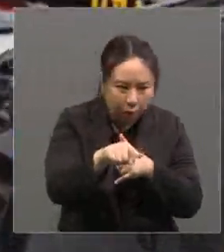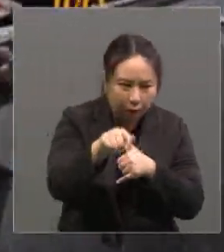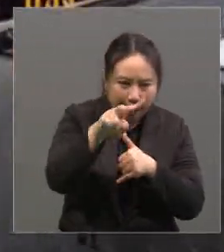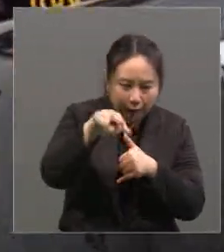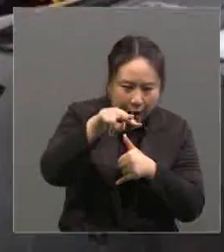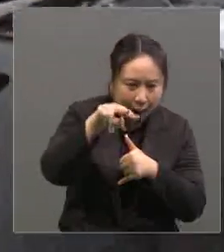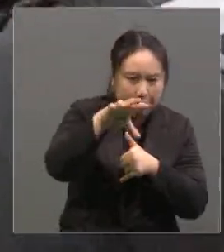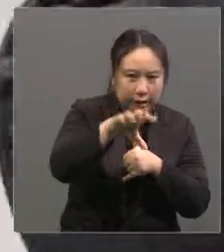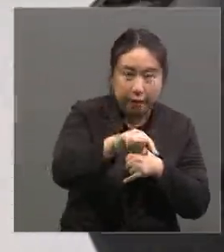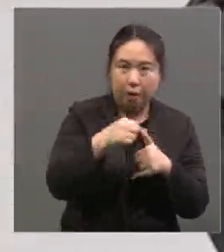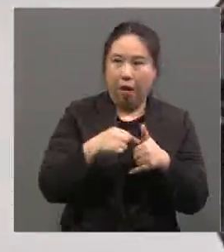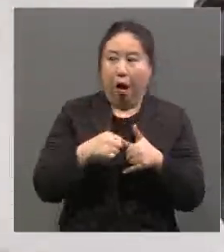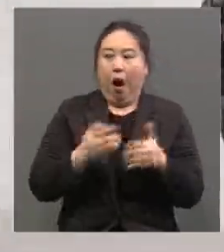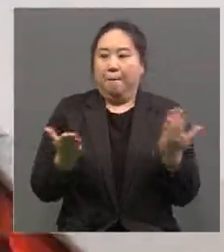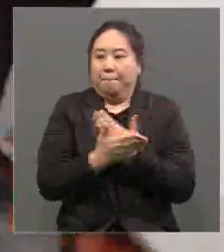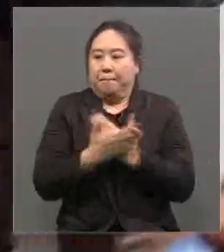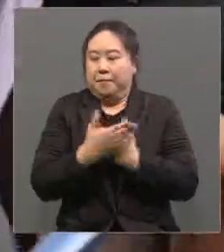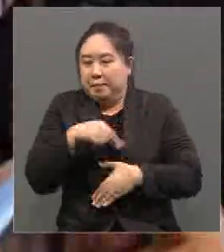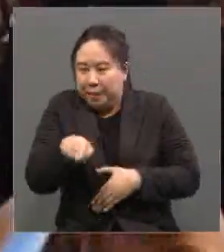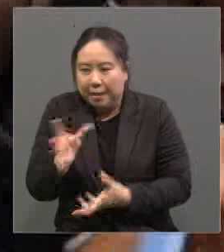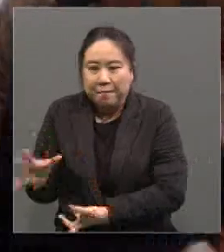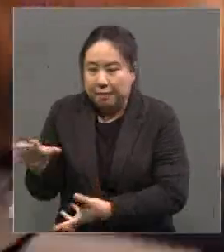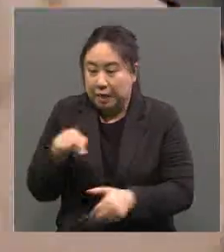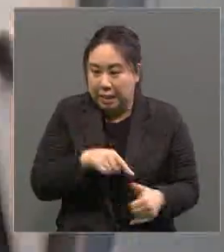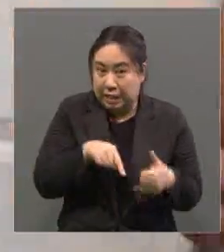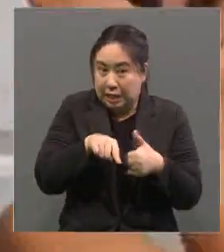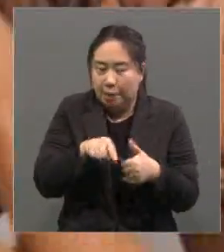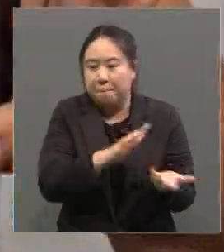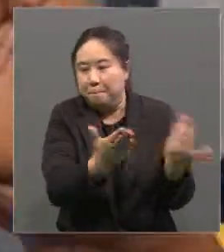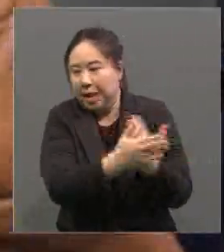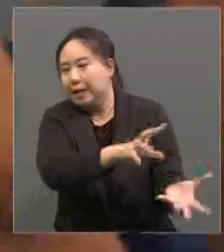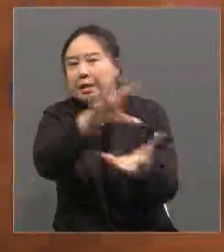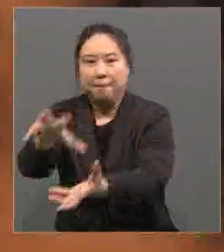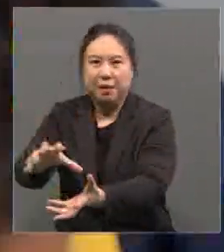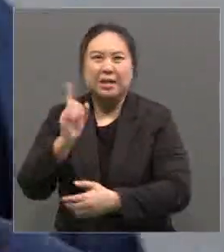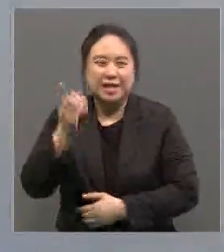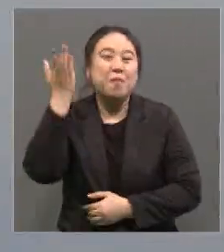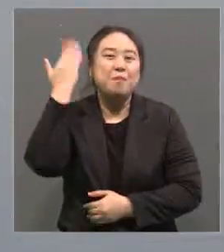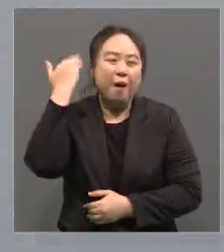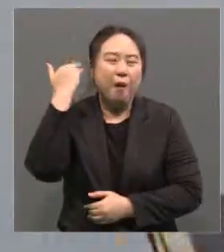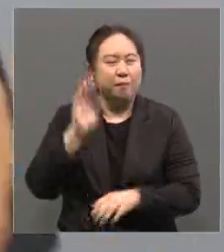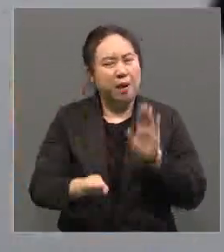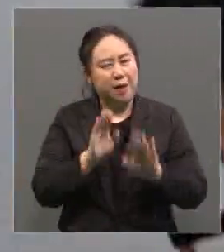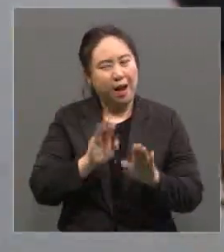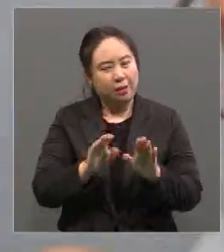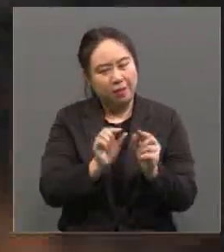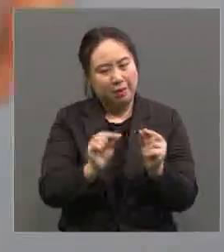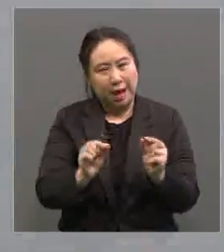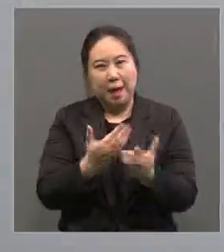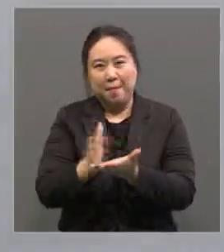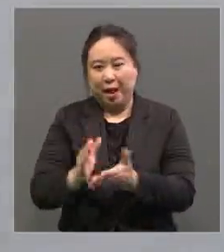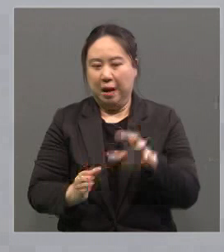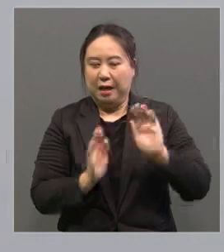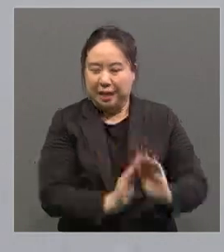แหล่งหนึ่งของเขาก็เลยเปลี่ยนจุดมาเก็บไว้ที่นี่ทั้งหมดมันเลยเยอะปกติจะอยู่ประมาณ2ล้านเท่าที่เราจำไม่ได้นะครับก็จะกระจาย